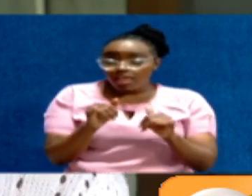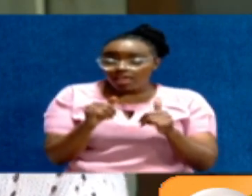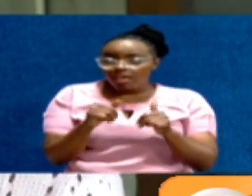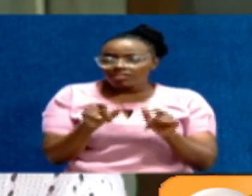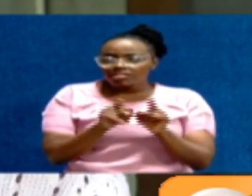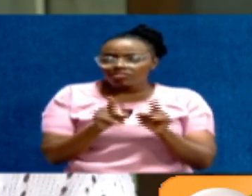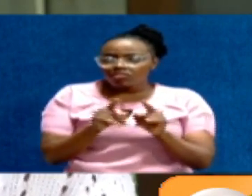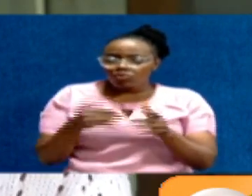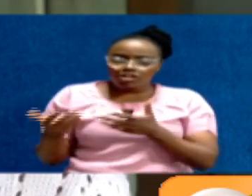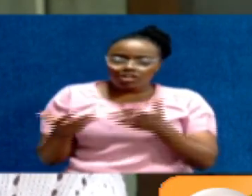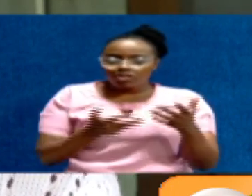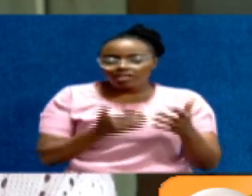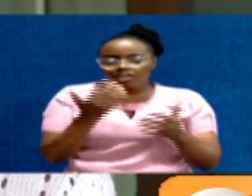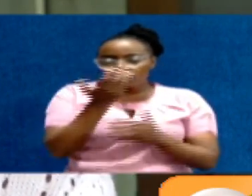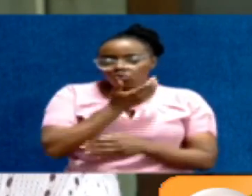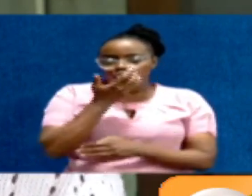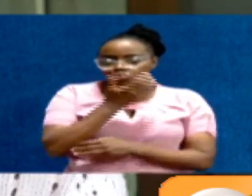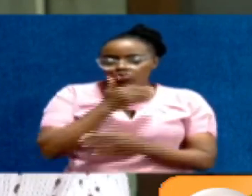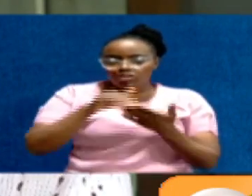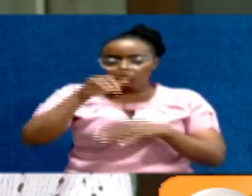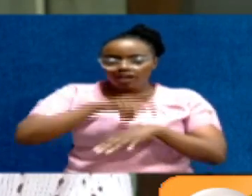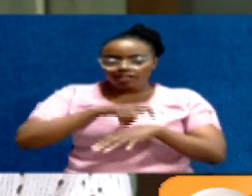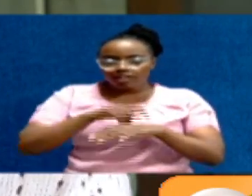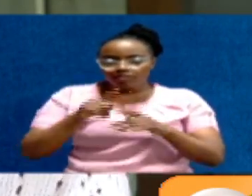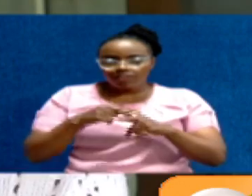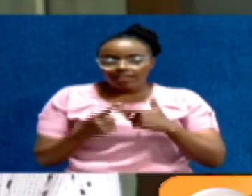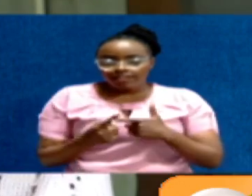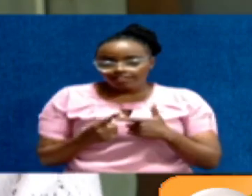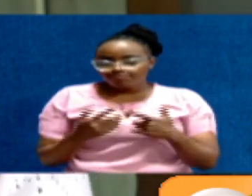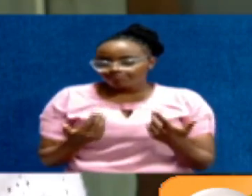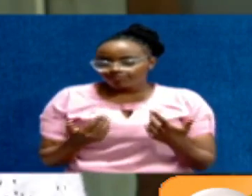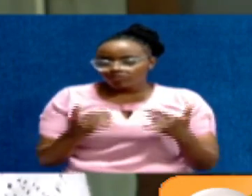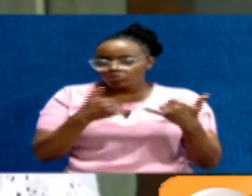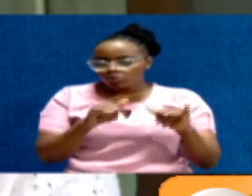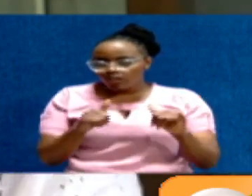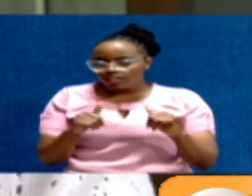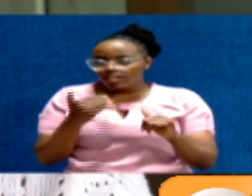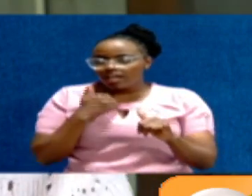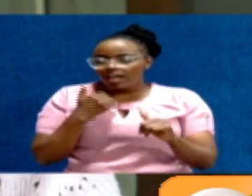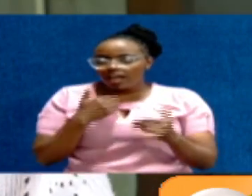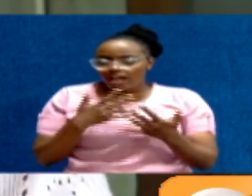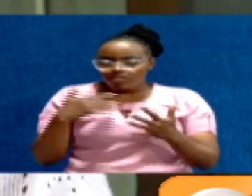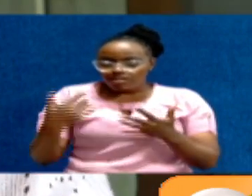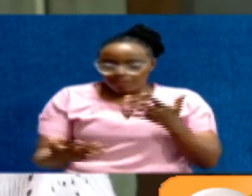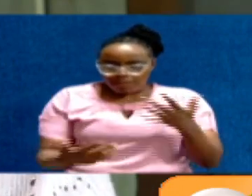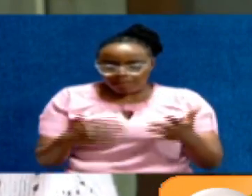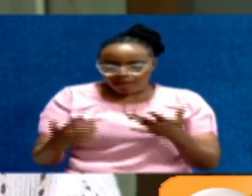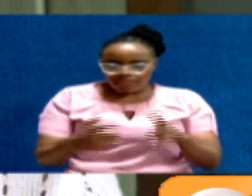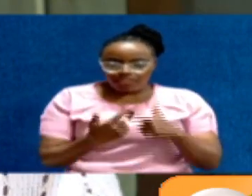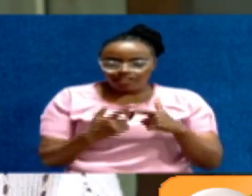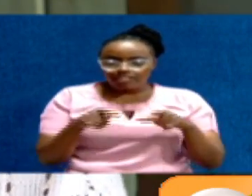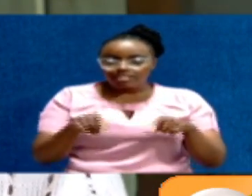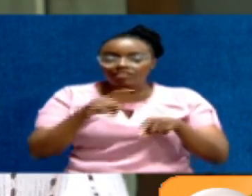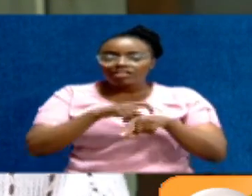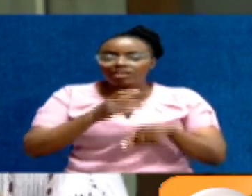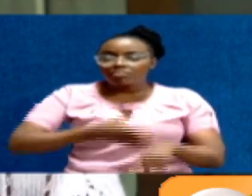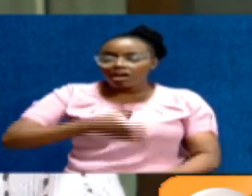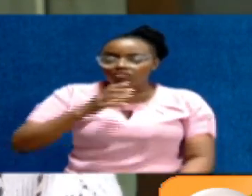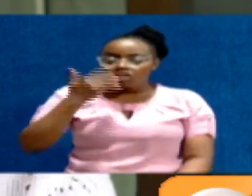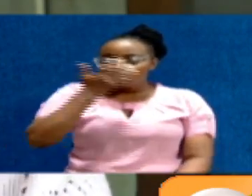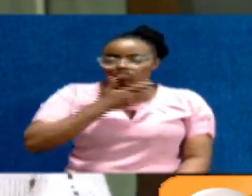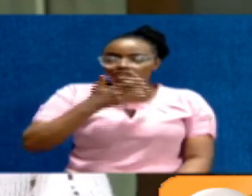kuweka, nilikuwa nakorogea uji mostly. Sasa alikuwa naweka makaseti chini, alafu